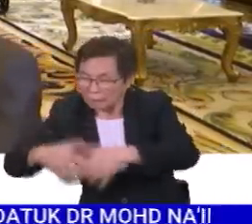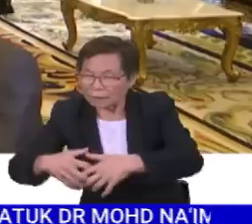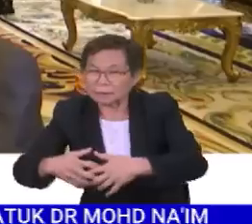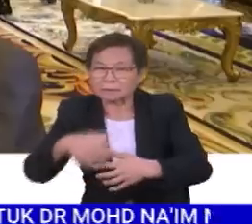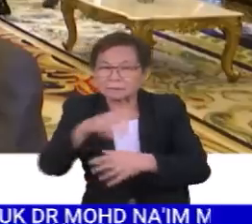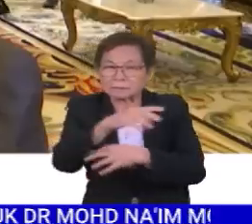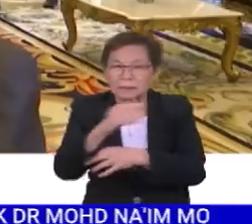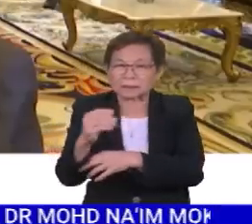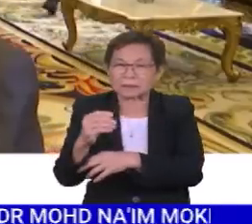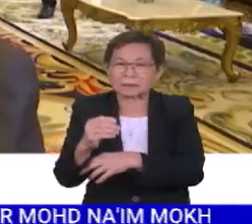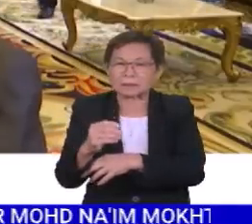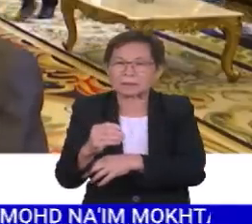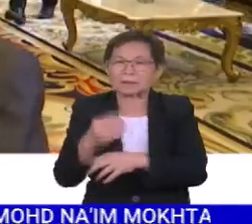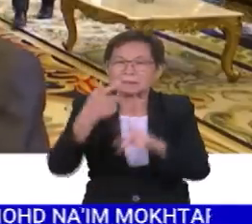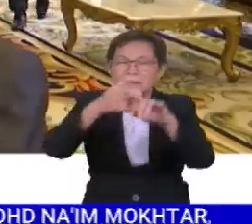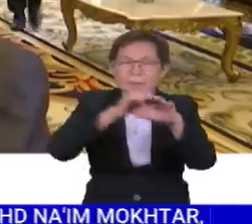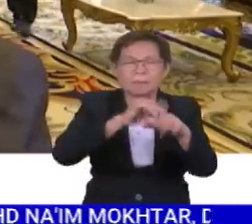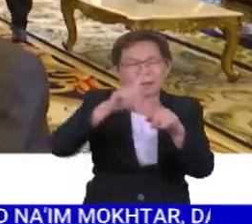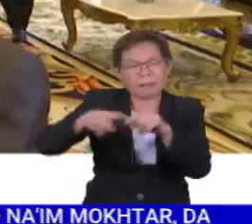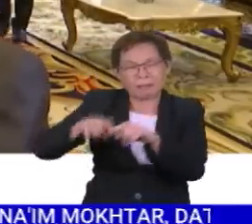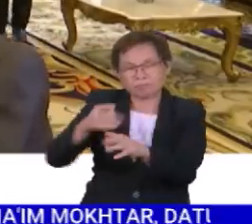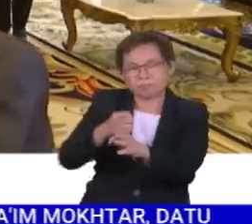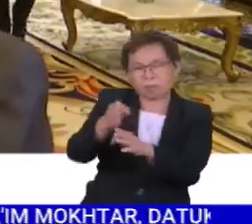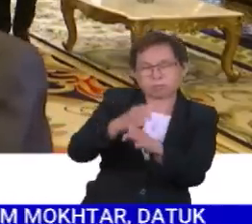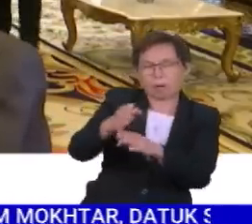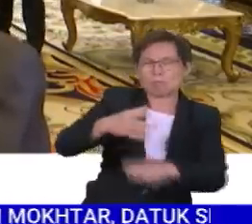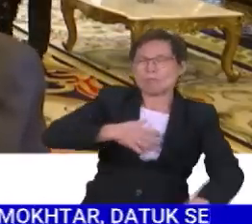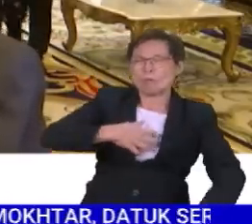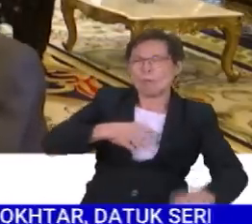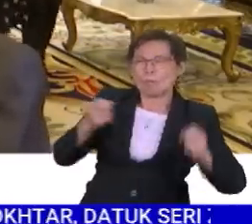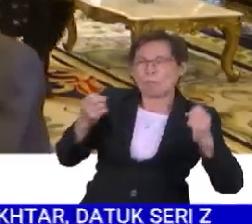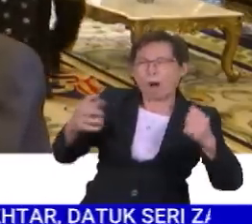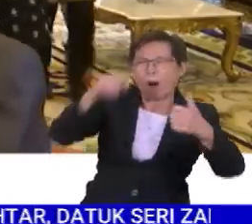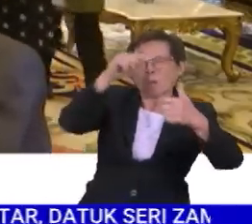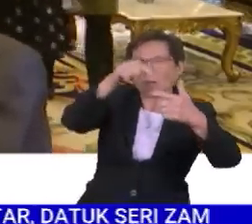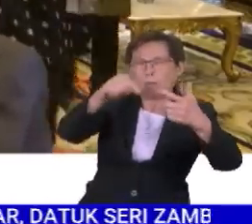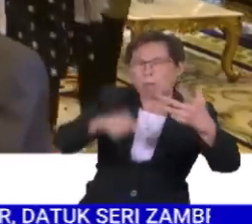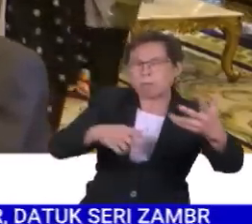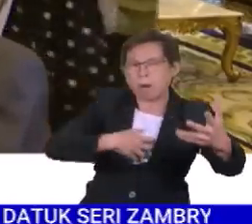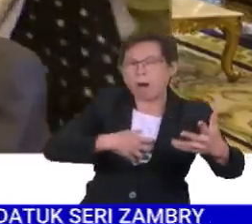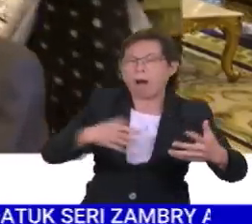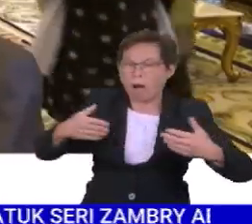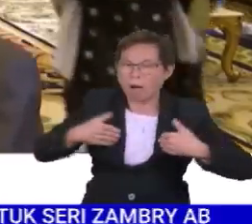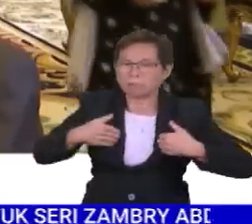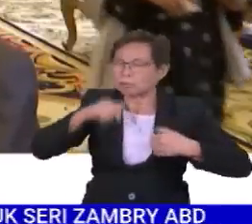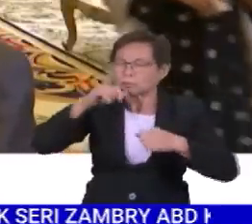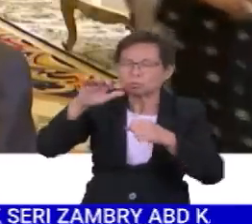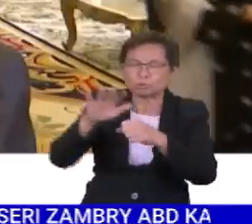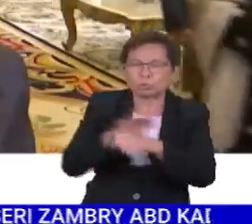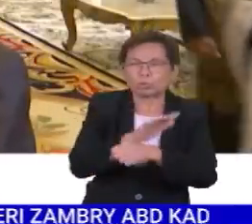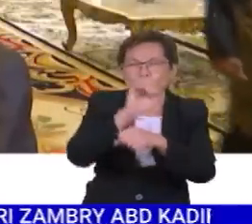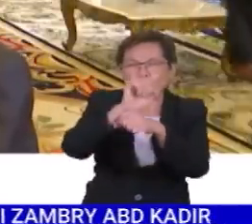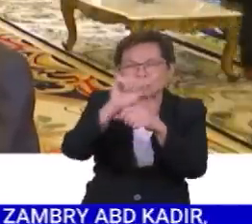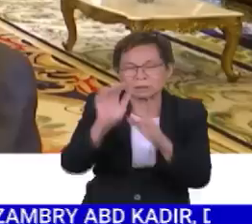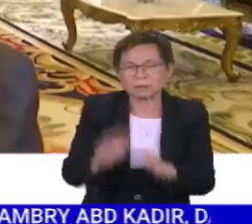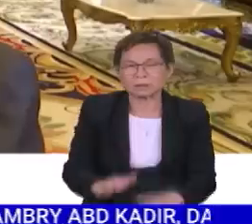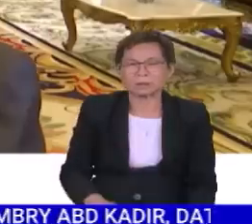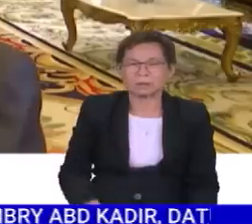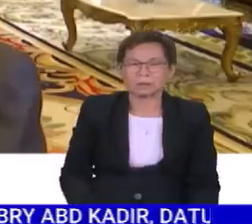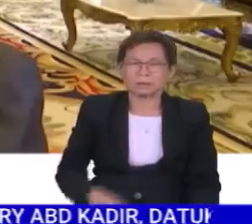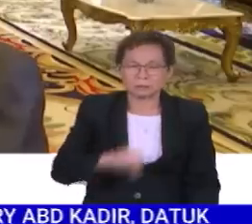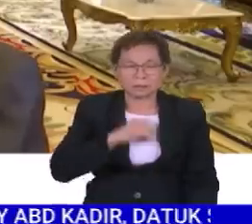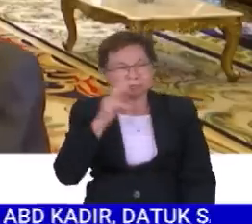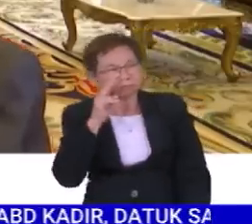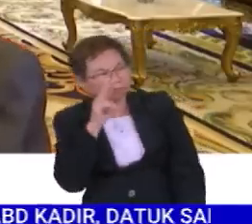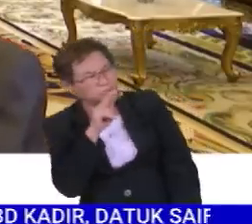pengilang-pengilang dan juga daripada pelbagai sektor yang lain yang mengalami kekurangan pekerja. Itu saya